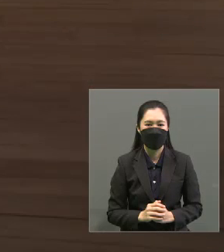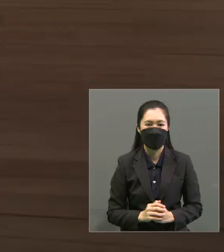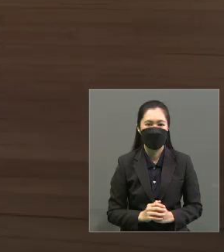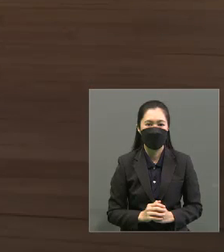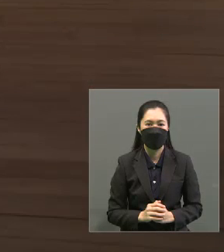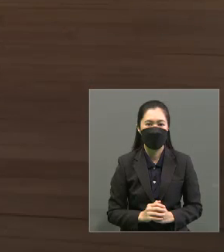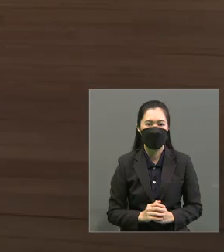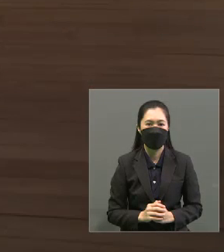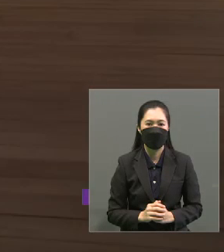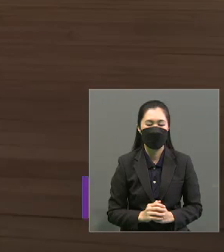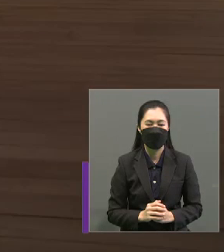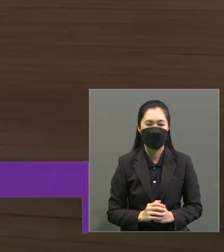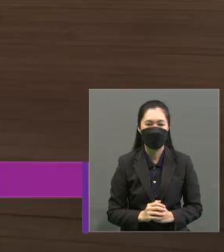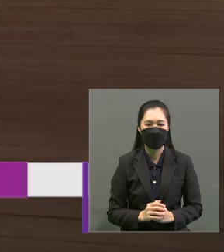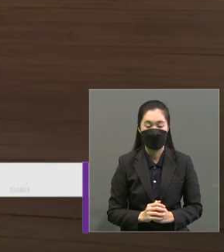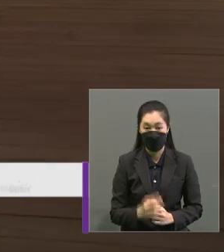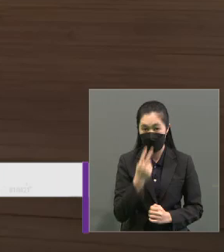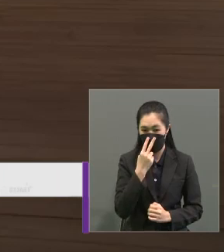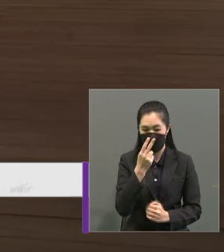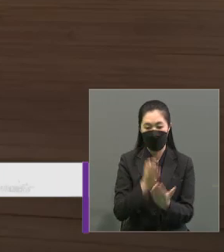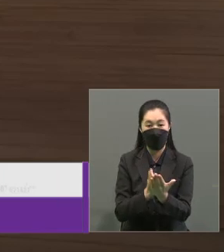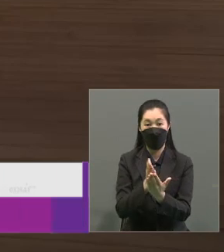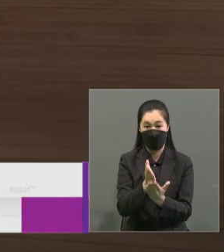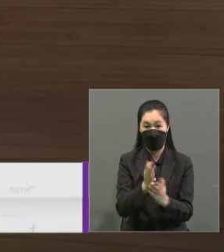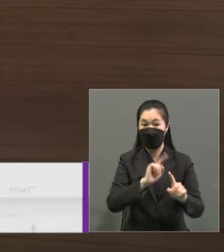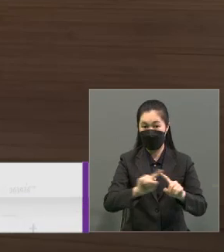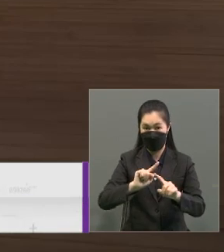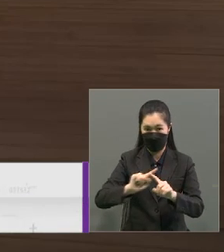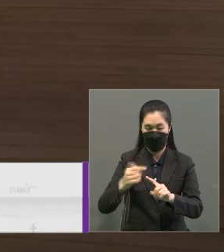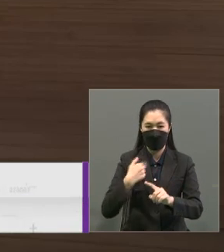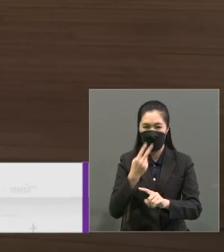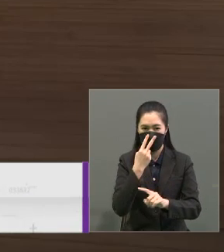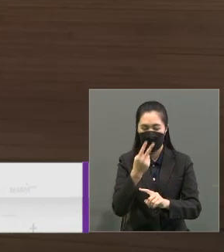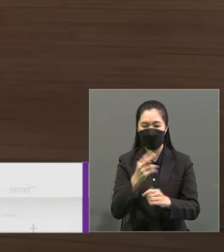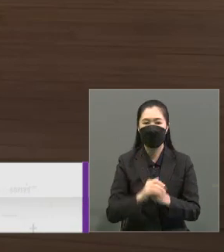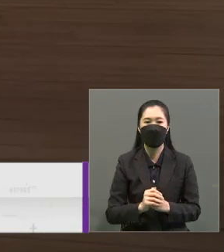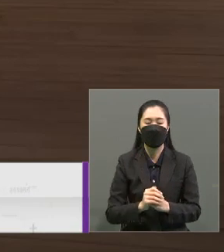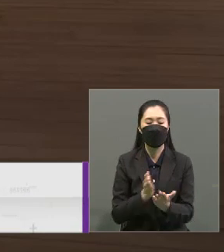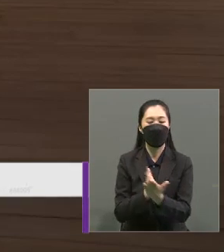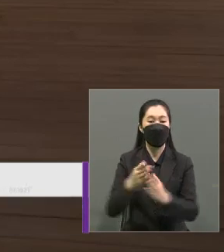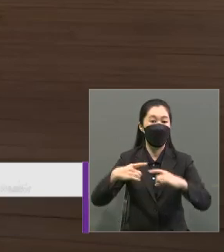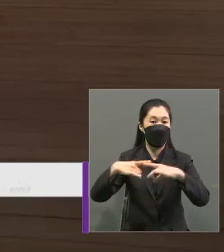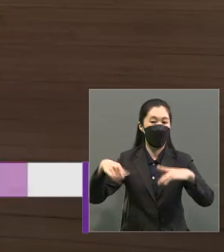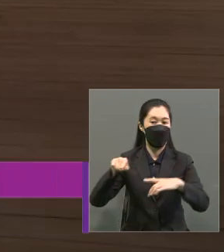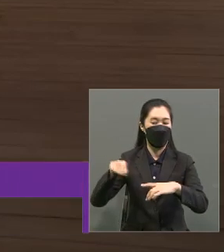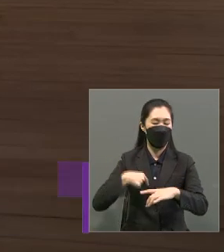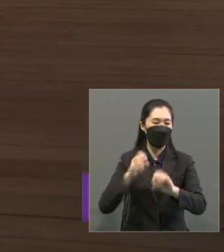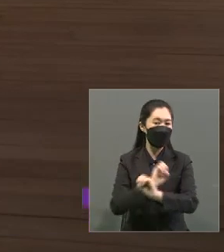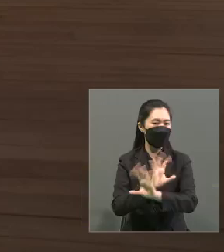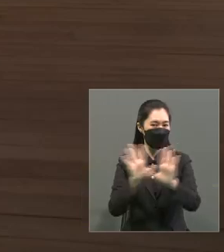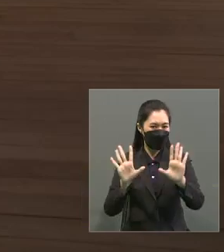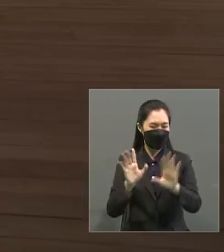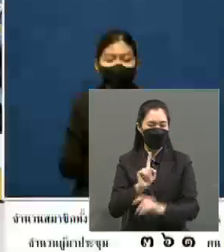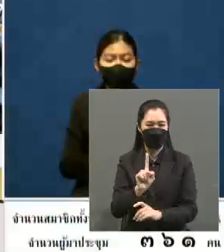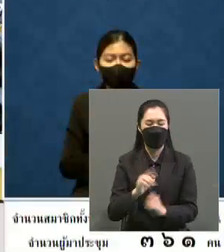ทีนี้เรามาเช็คท่าทีของแต่ละฝ่ายในการโหวตลงมติกันค่ะแน่นอนว่าฝ่ายค้านมีท่าทีชัดเจนตั้งแต่ก่อนการพิจารณาแล้ว